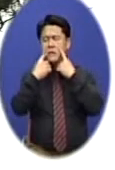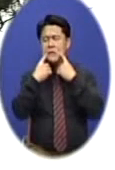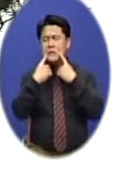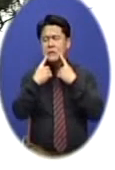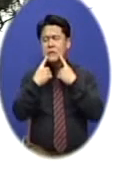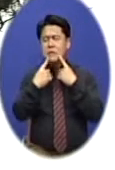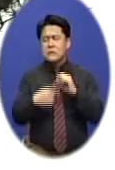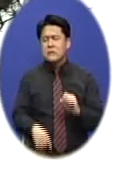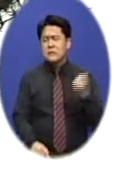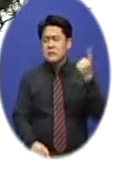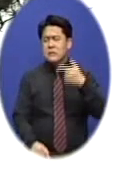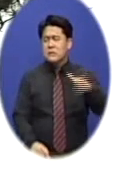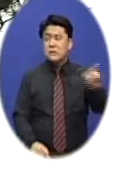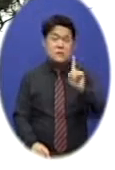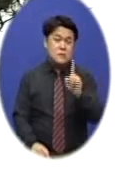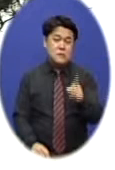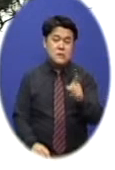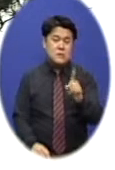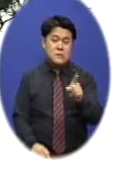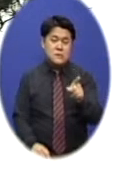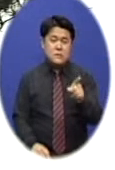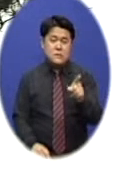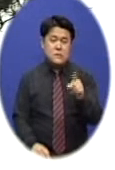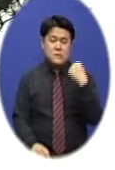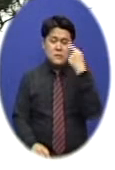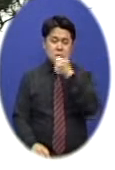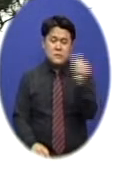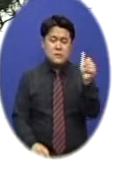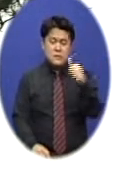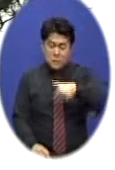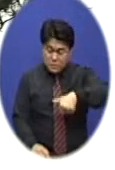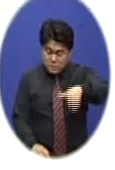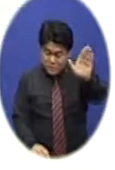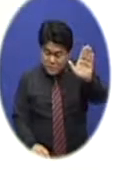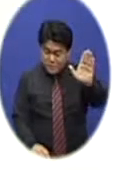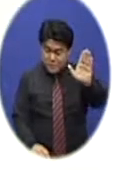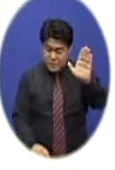줘놓고 올리고 간 사람 허락도 간